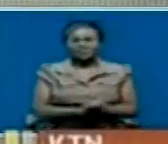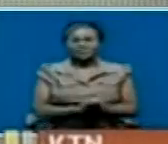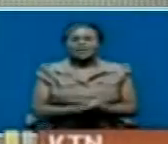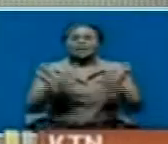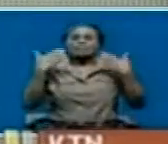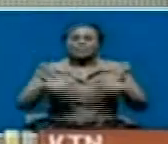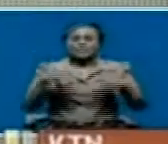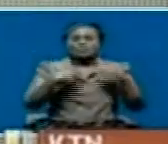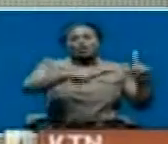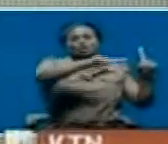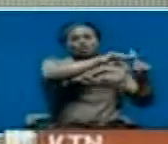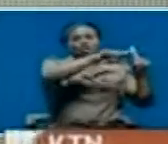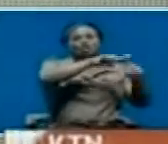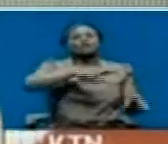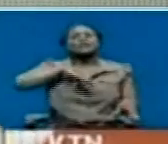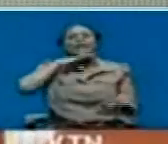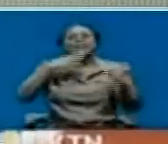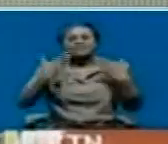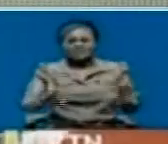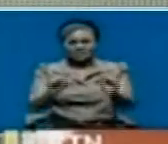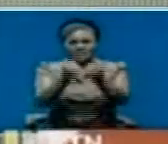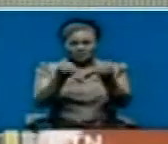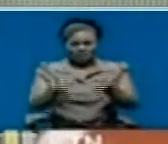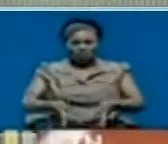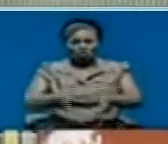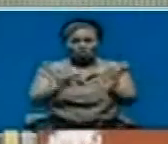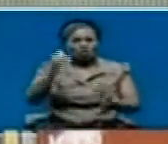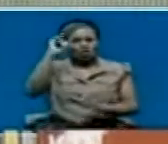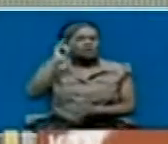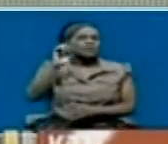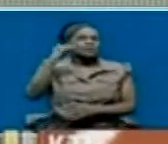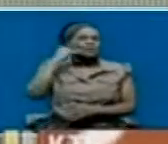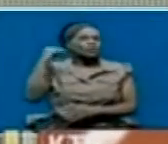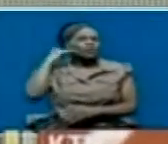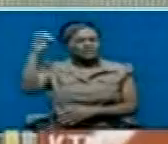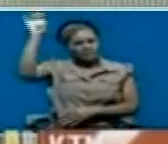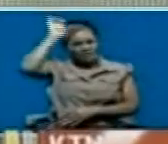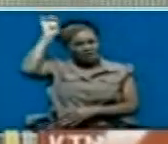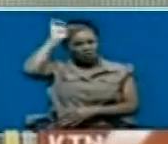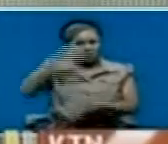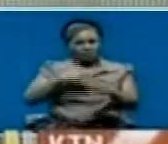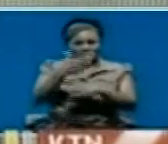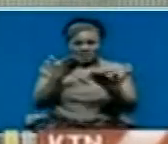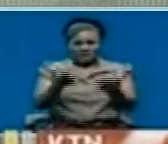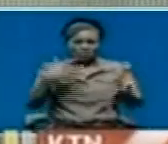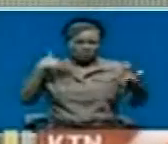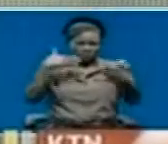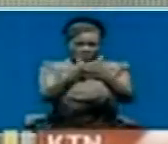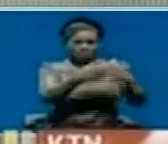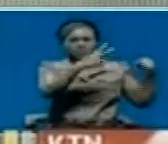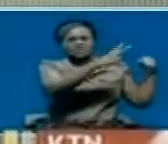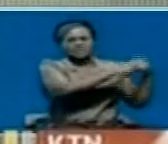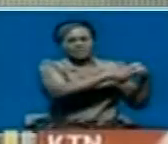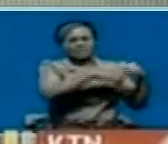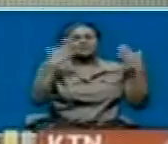Idadi ya wale waliofariki katika ajali ya barabara ya Nakuru kuelekea Eldoret baada ya kufyonza mafuta imefika watu saba,